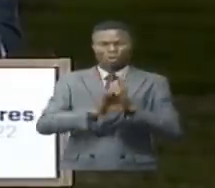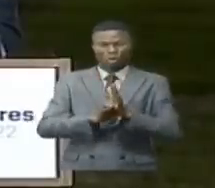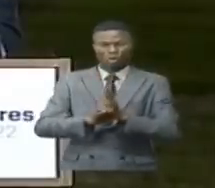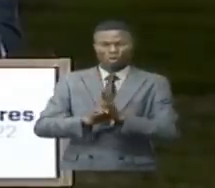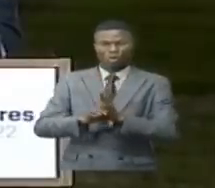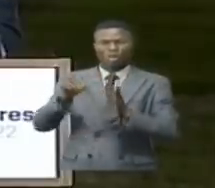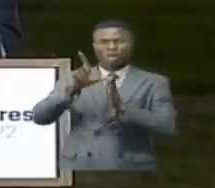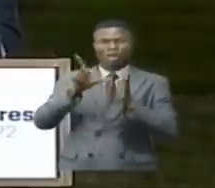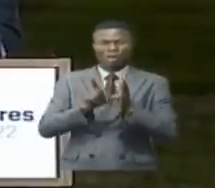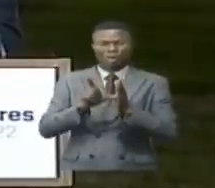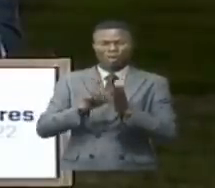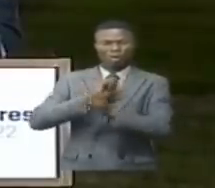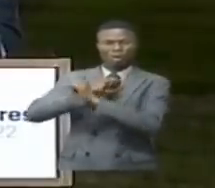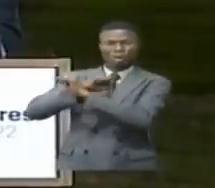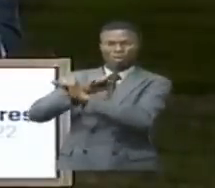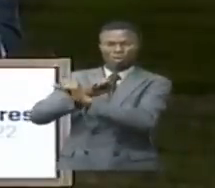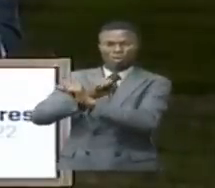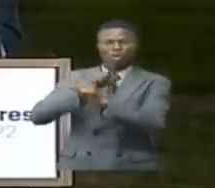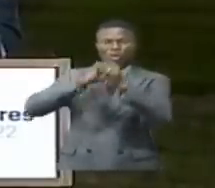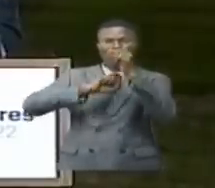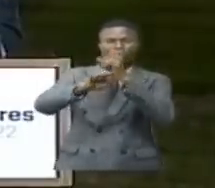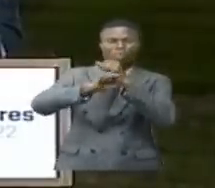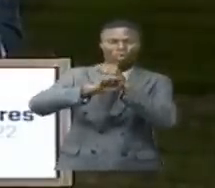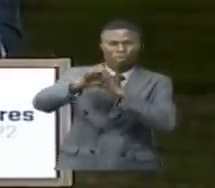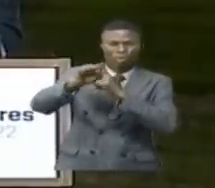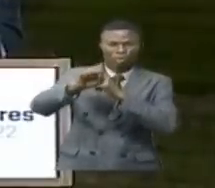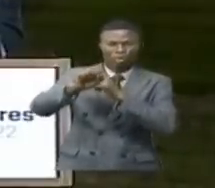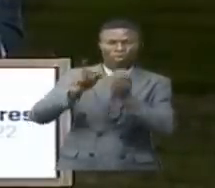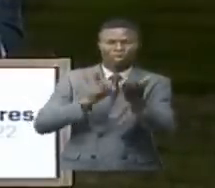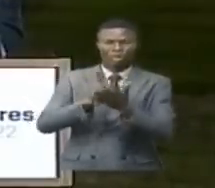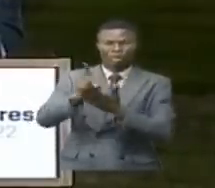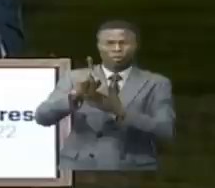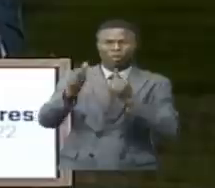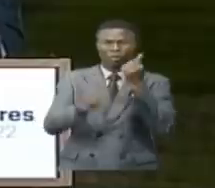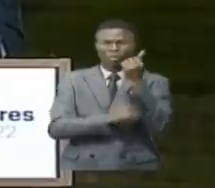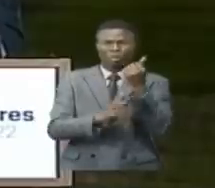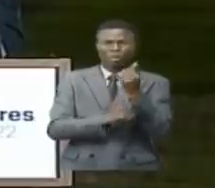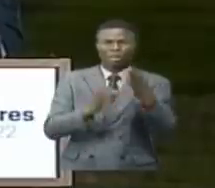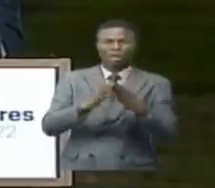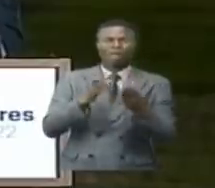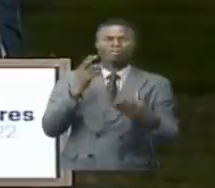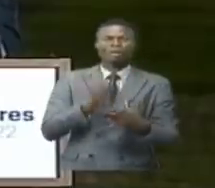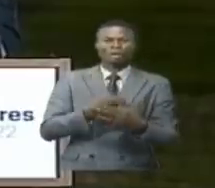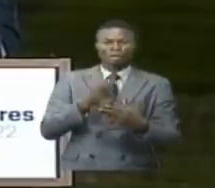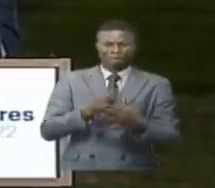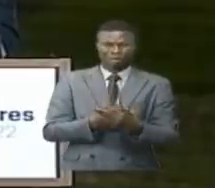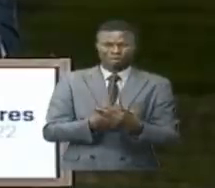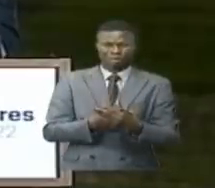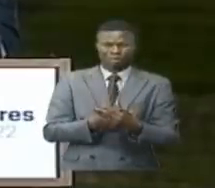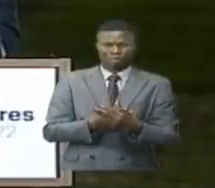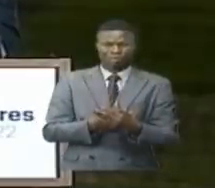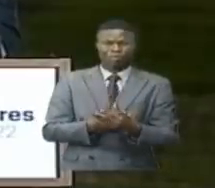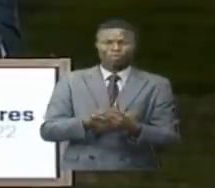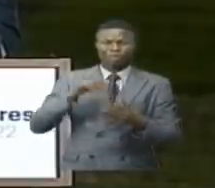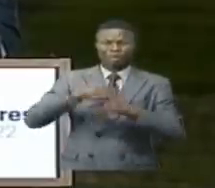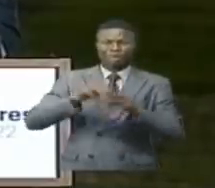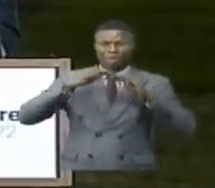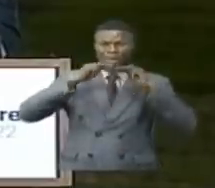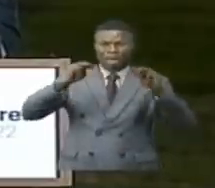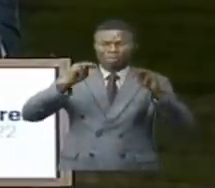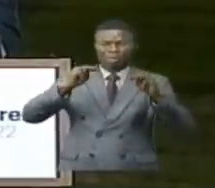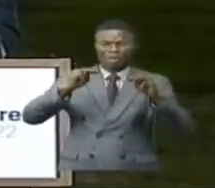la loi portant protection et promotion des droits de la personne avec handicap. Dans son message